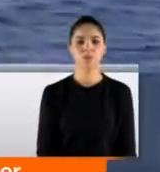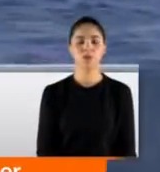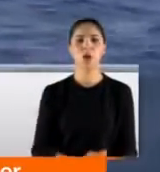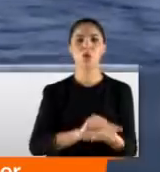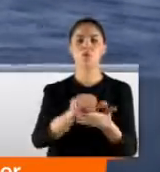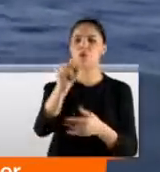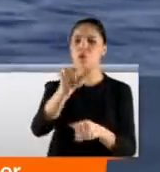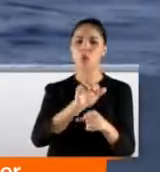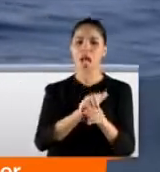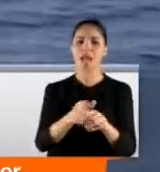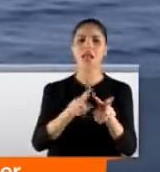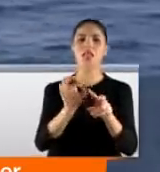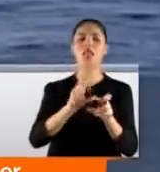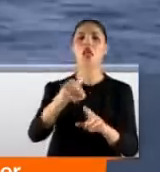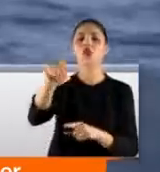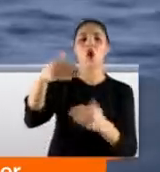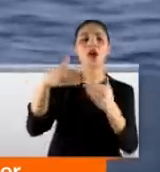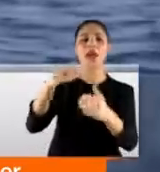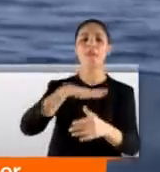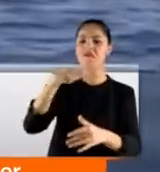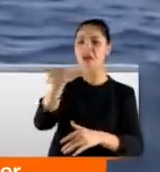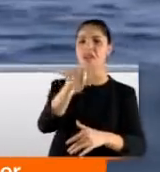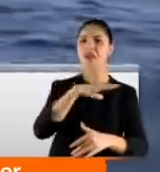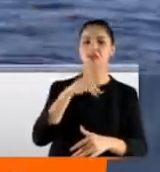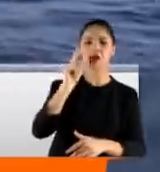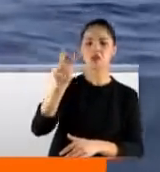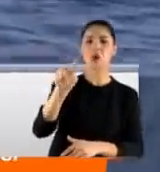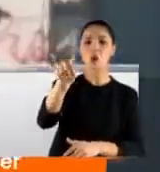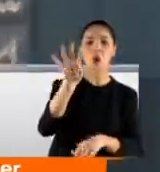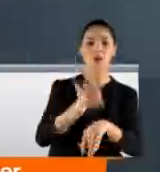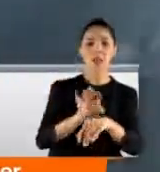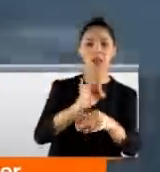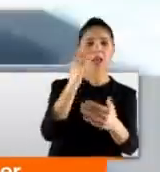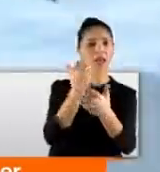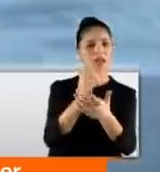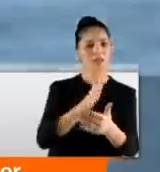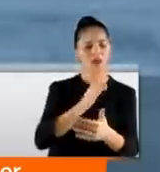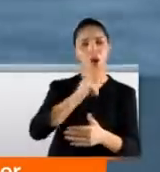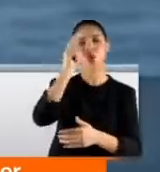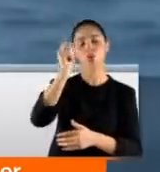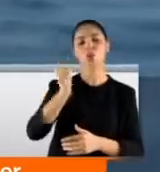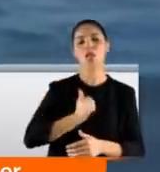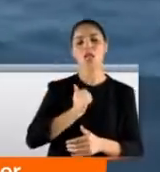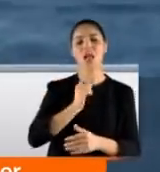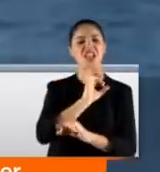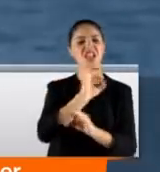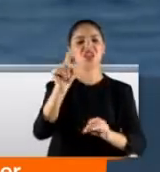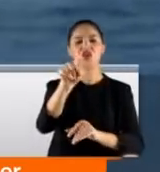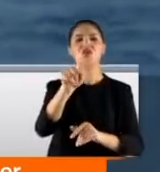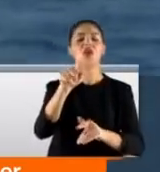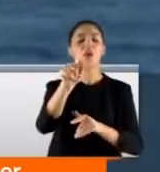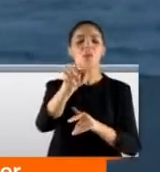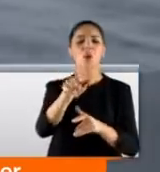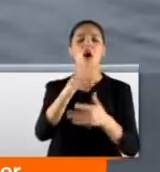Bütün bu zulüm NATO gemilerinin gözü önünde gerçekleşti. O anlar kaydedilse de Yunan askerlerine hiçbir şekilde